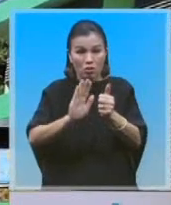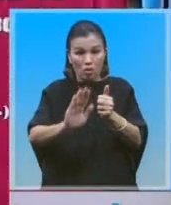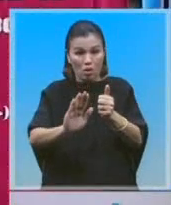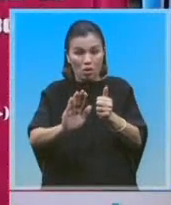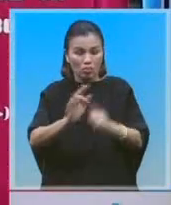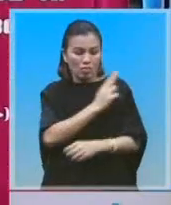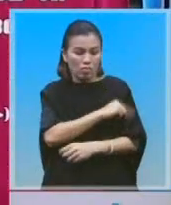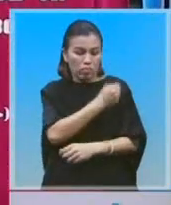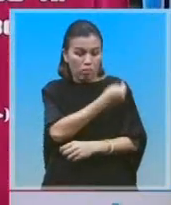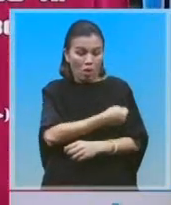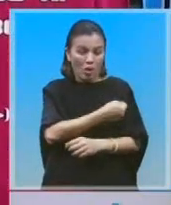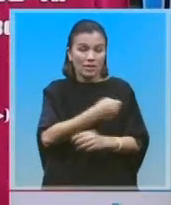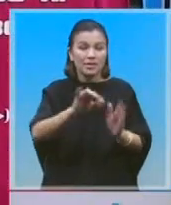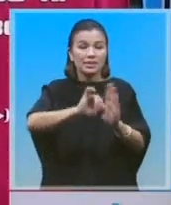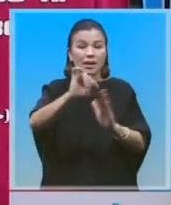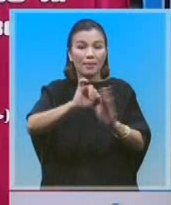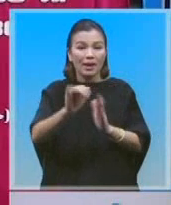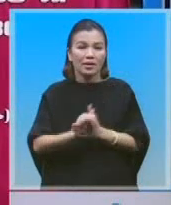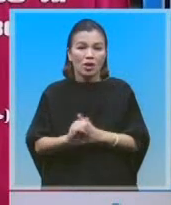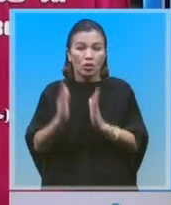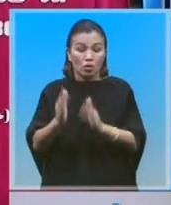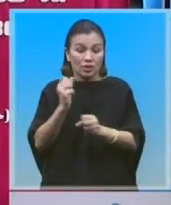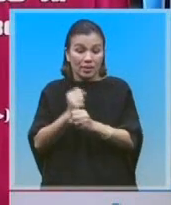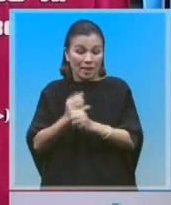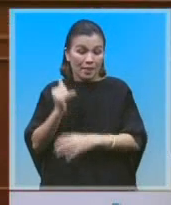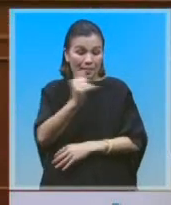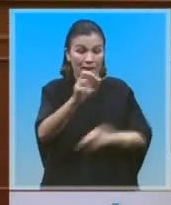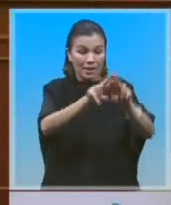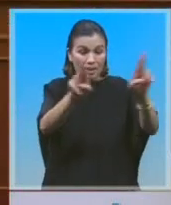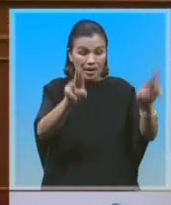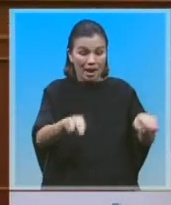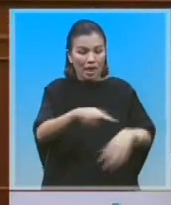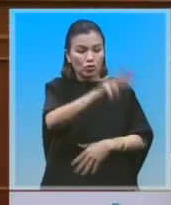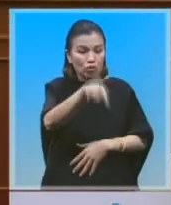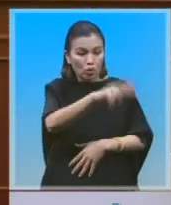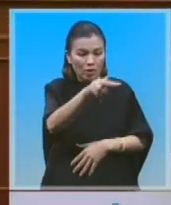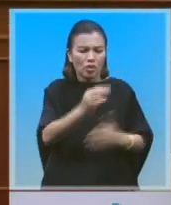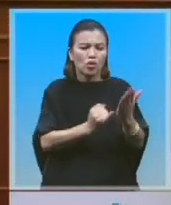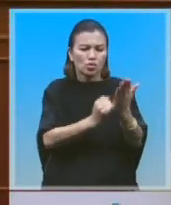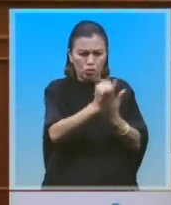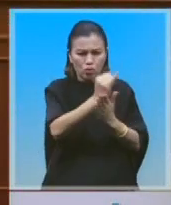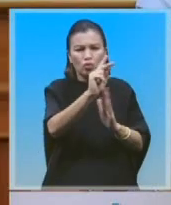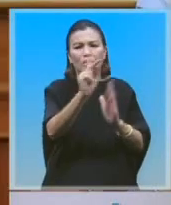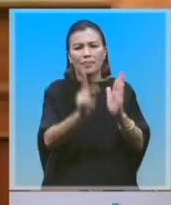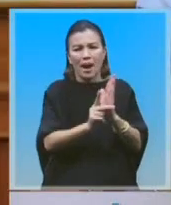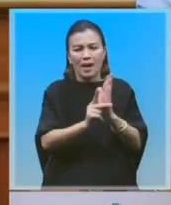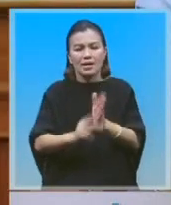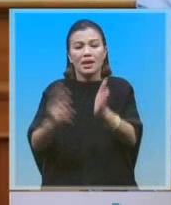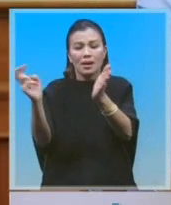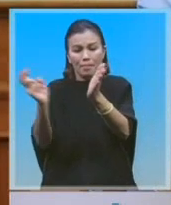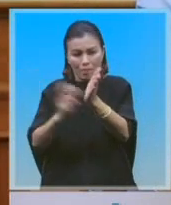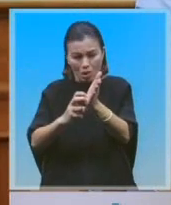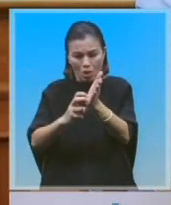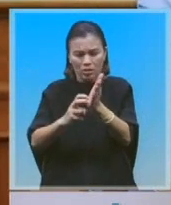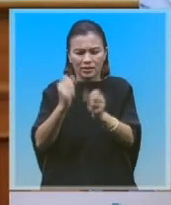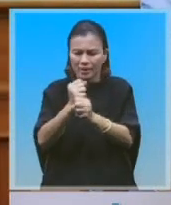ได้ส่งเจ้าหน้าที่ลองตรวจสอบข้อเท็จจริงแล้วนะครับพบว่าร้านนวดแห่งนี้ขออนุญาตถูกต้องแล้วก็ขึ้นทะเบียนกับกรมสนับสนุนบริการสุขภาพอย่าง